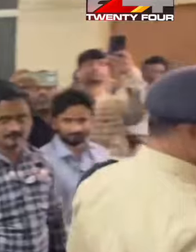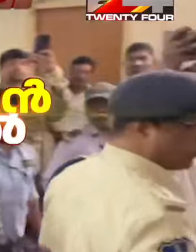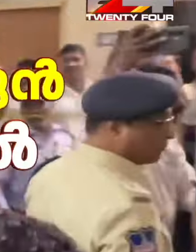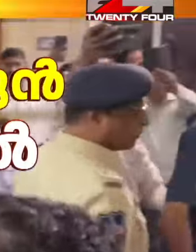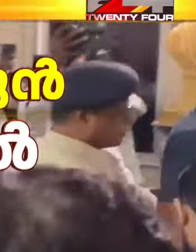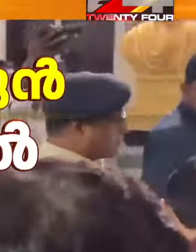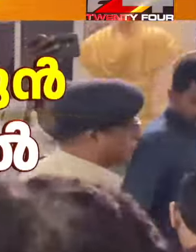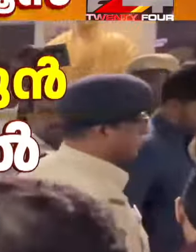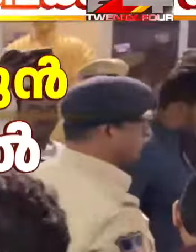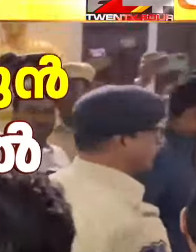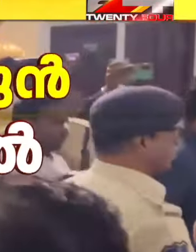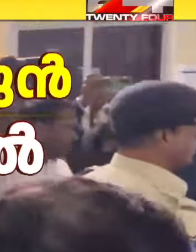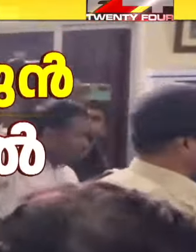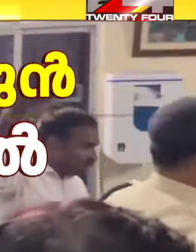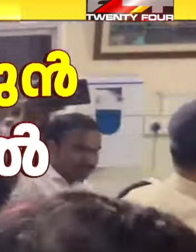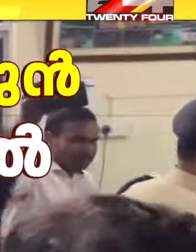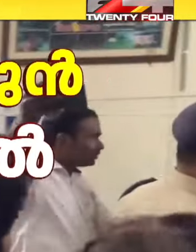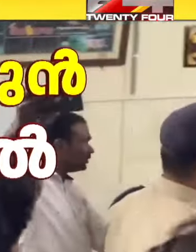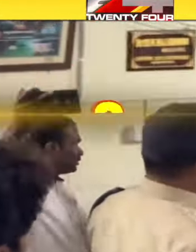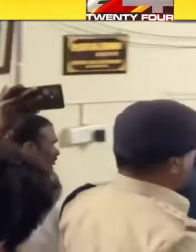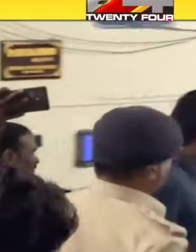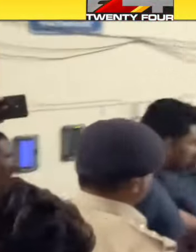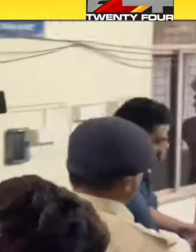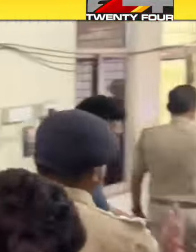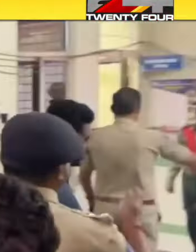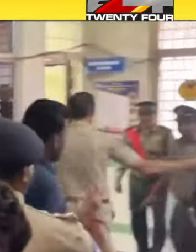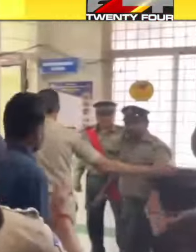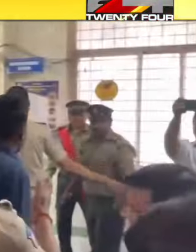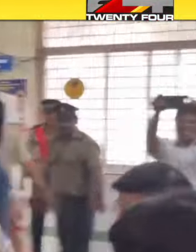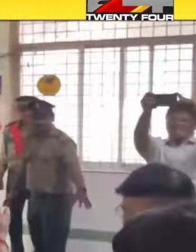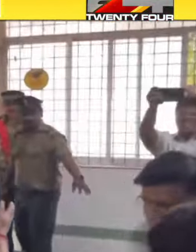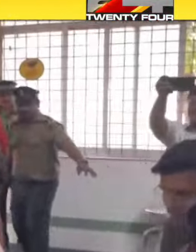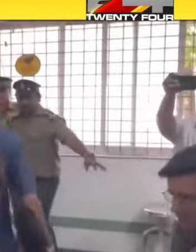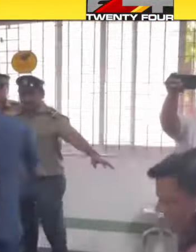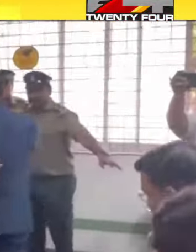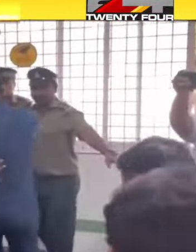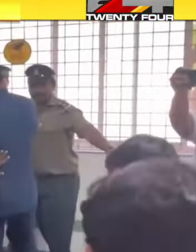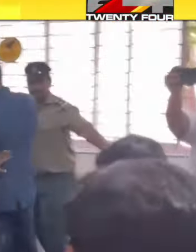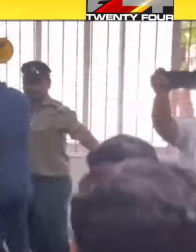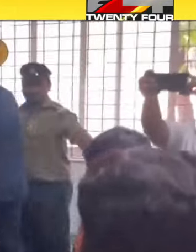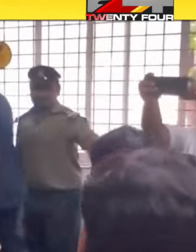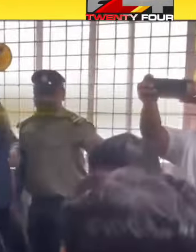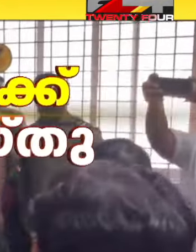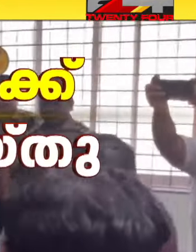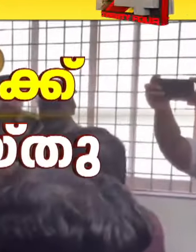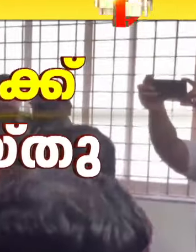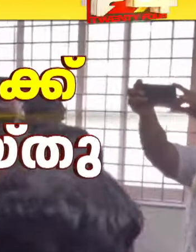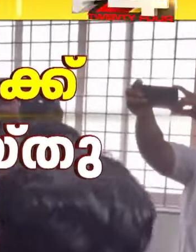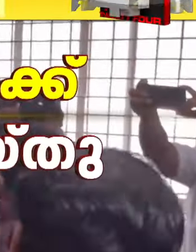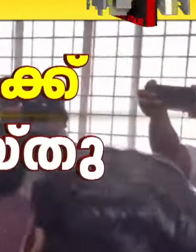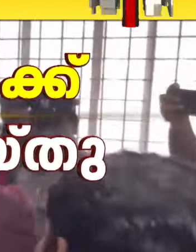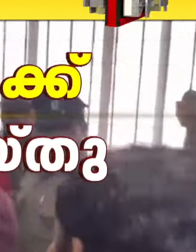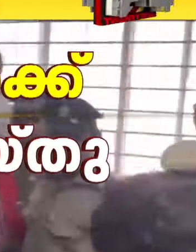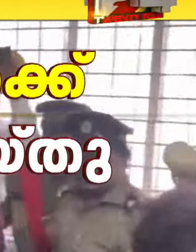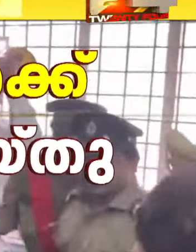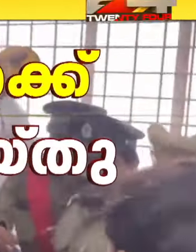മുഹമ്മദ് റഹീസ് ചെന്നൈയിൽ നിന്ന് ചേരുന്നുണ്ട് കൂടുതൽ വിവരങ്ങളുമായി. റഹീസ് നാടകീയമായ അറസ്റ്റ്, അതിന് പിന്നാലെ കോടതിയിൽ ഹാജരാക്കുന്നു. ഇപ്പോൾ അല്ലു അർജുൻ